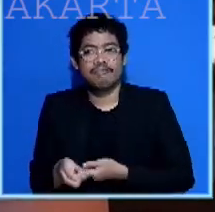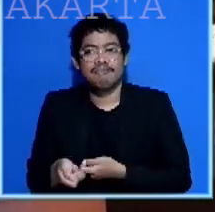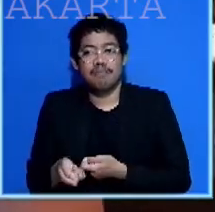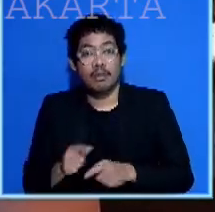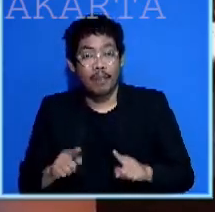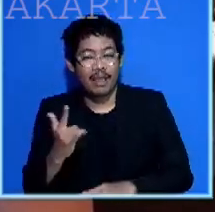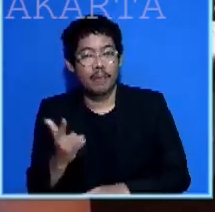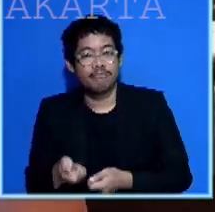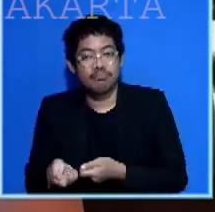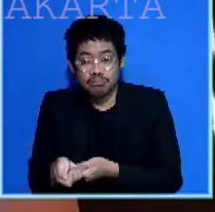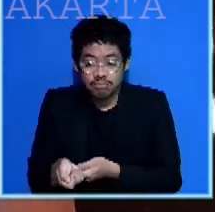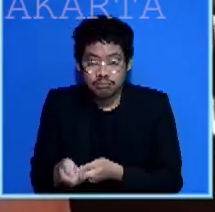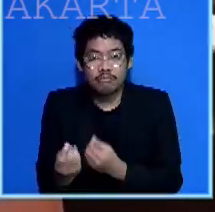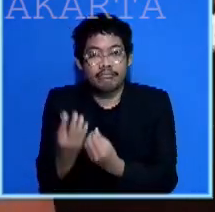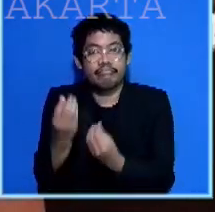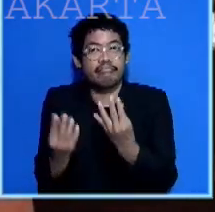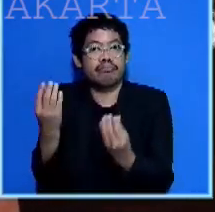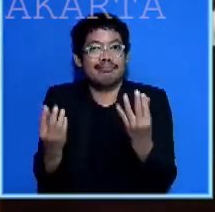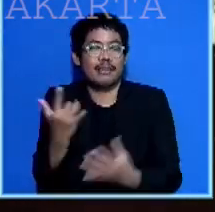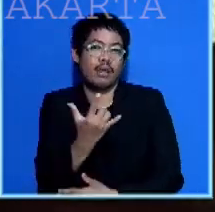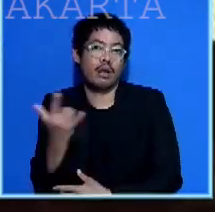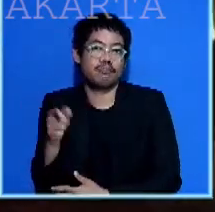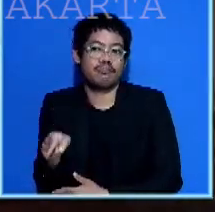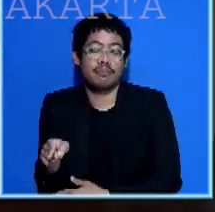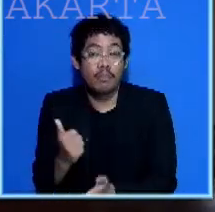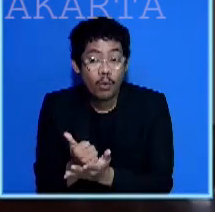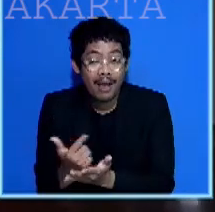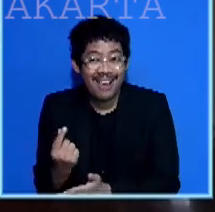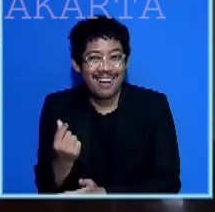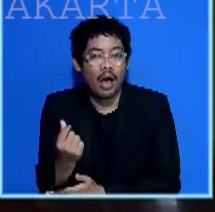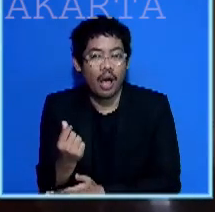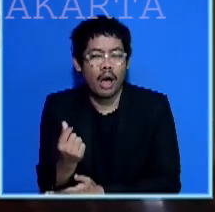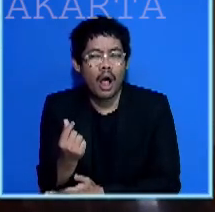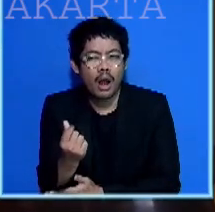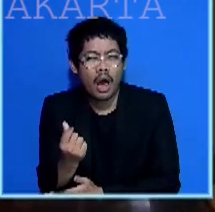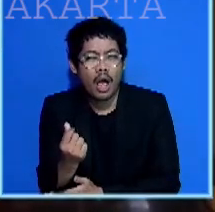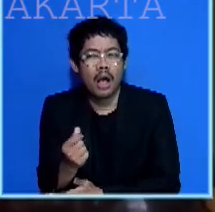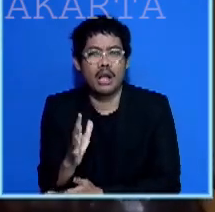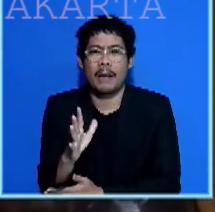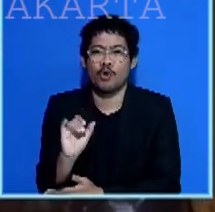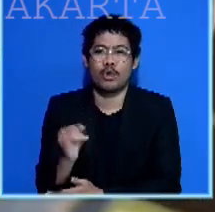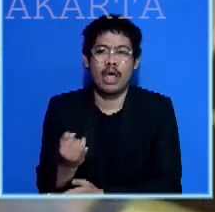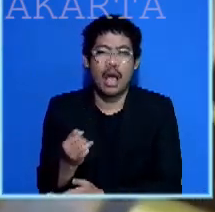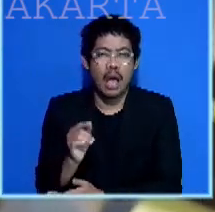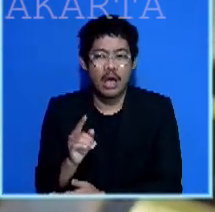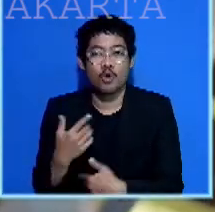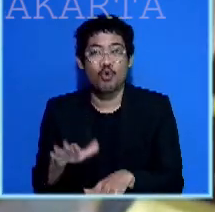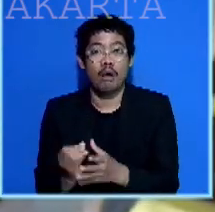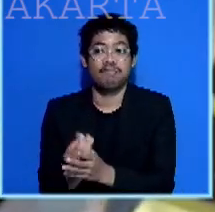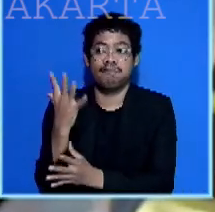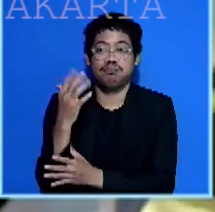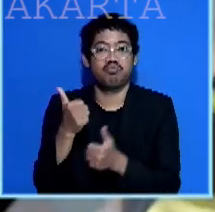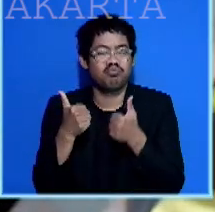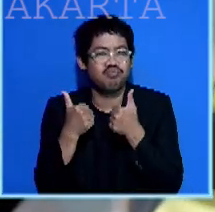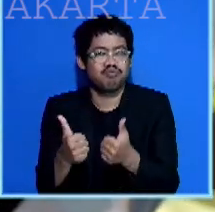nyekar. Saged kawuningan regi Plumeria ingkang sampun dados ngancik gangsal yuto, sawetawis ingkang ukuran